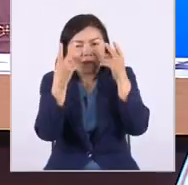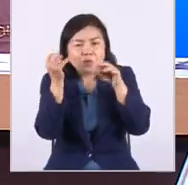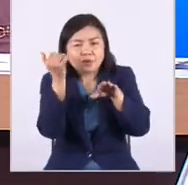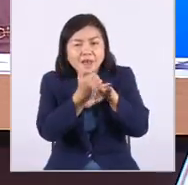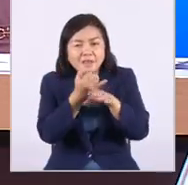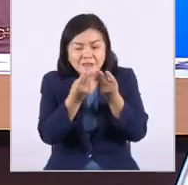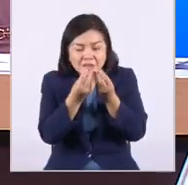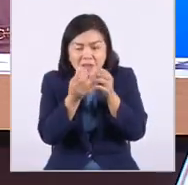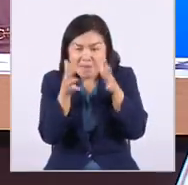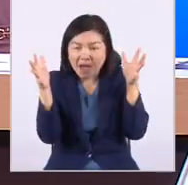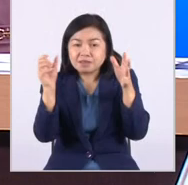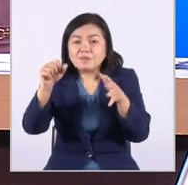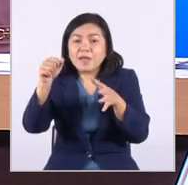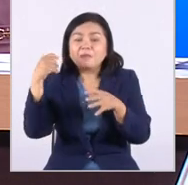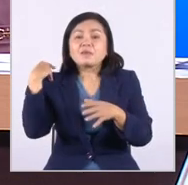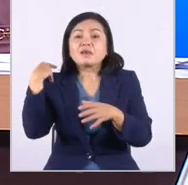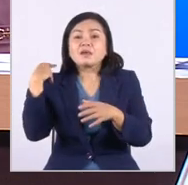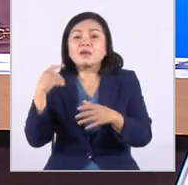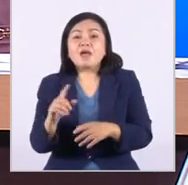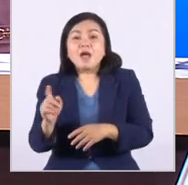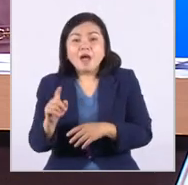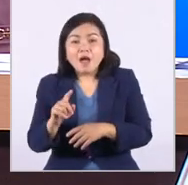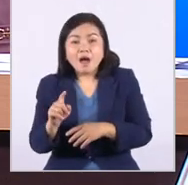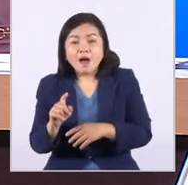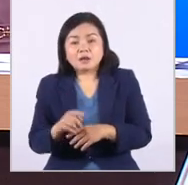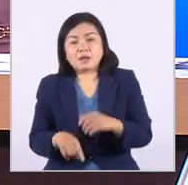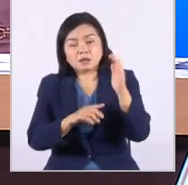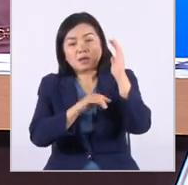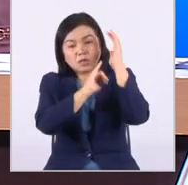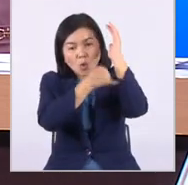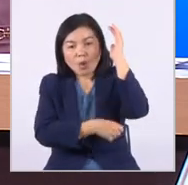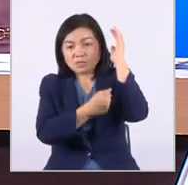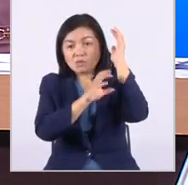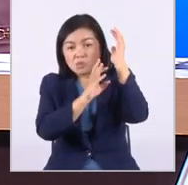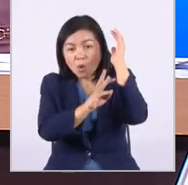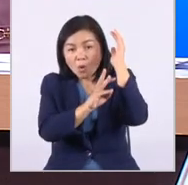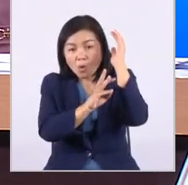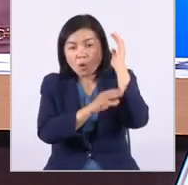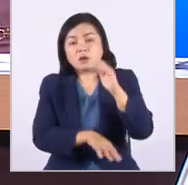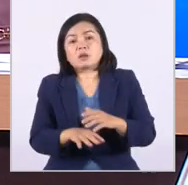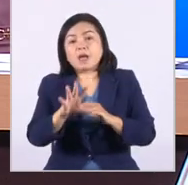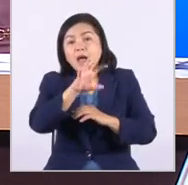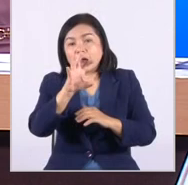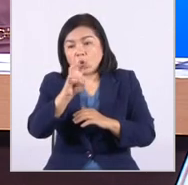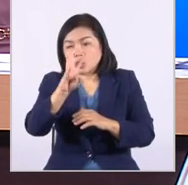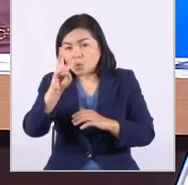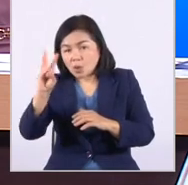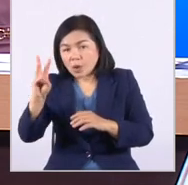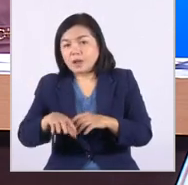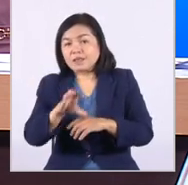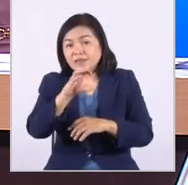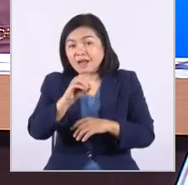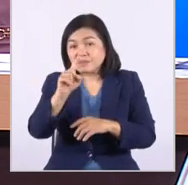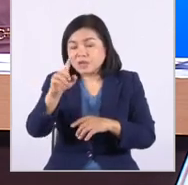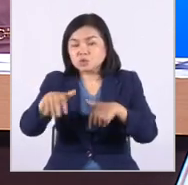ขค่ะคุณผู้ชมคะมีผลกระทบแล้ว16อำเภอนะคะมี566หมู่บ้าน51ชุมชนชาวบ้านเดือด